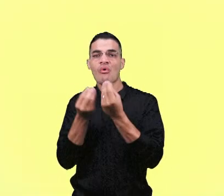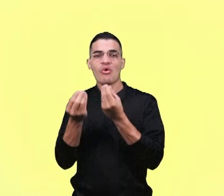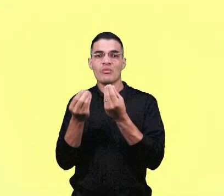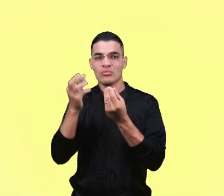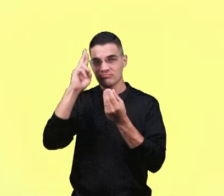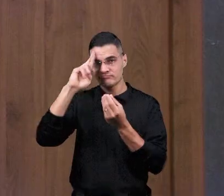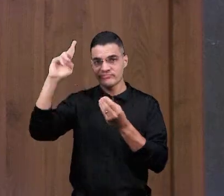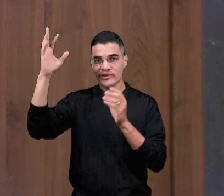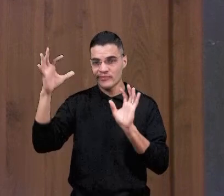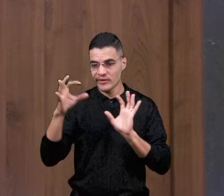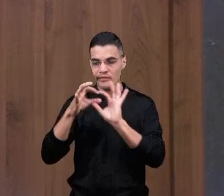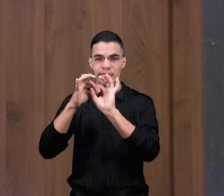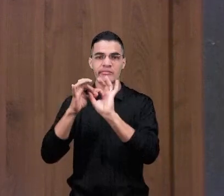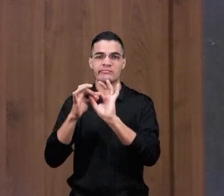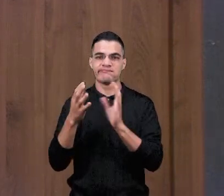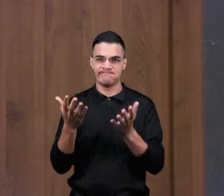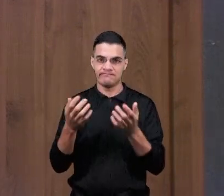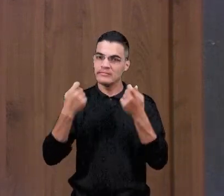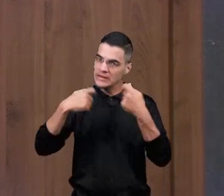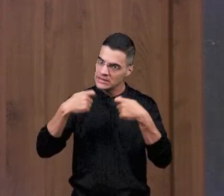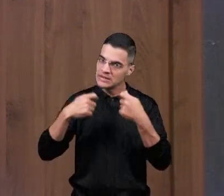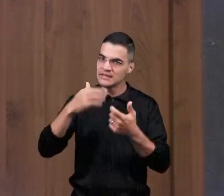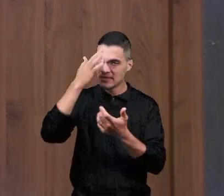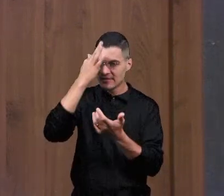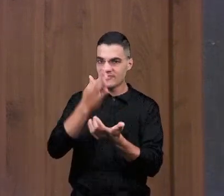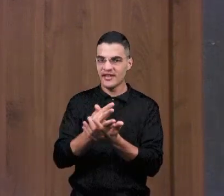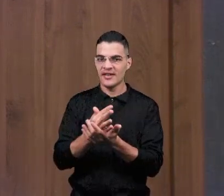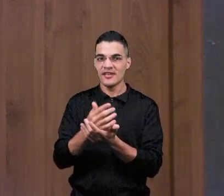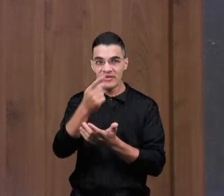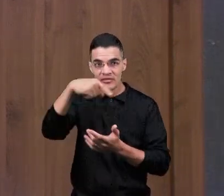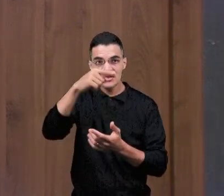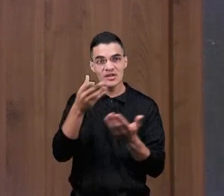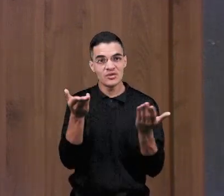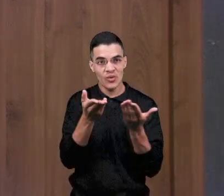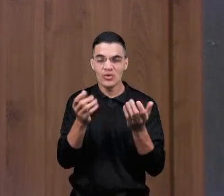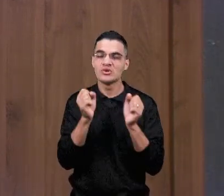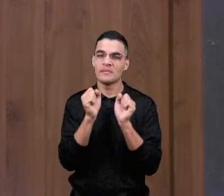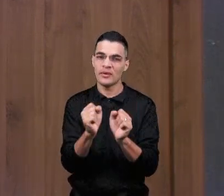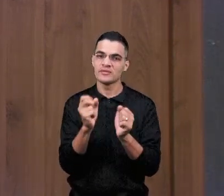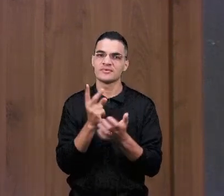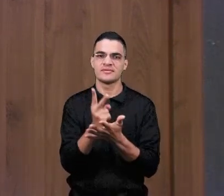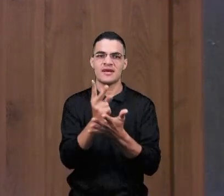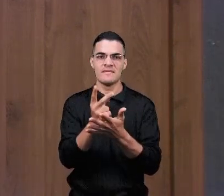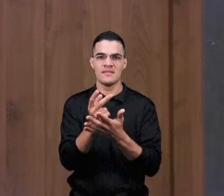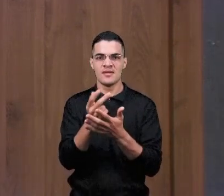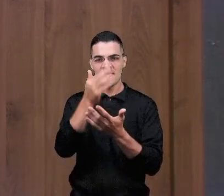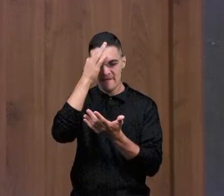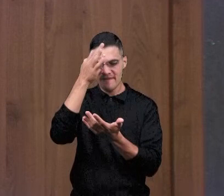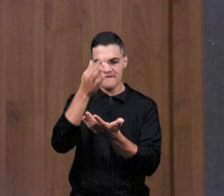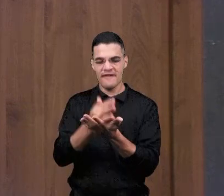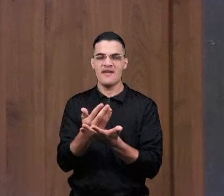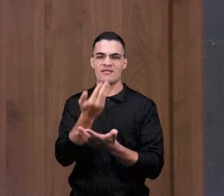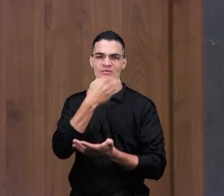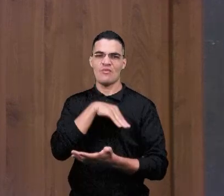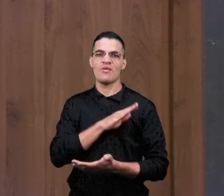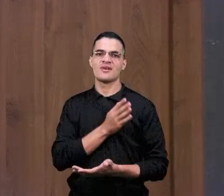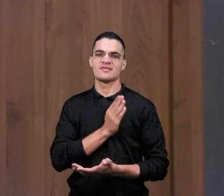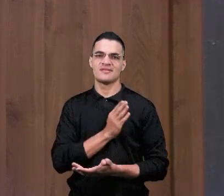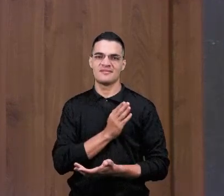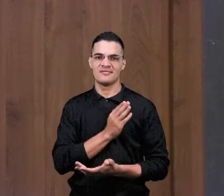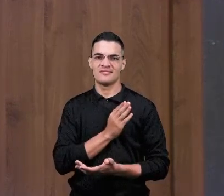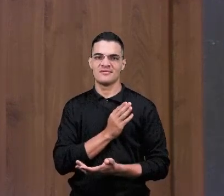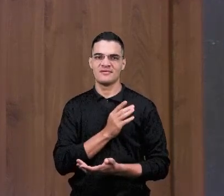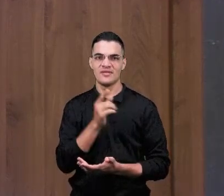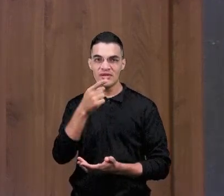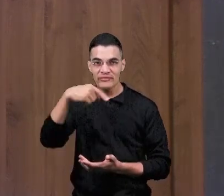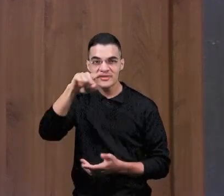Que votre cœur soit rempli de foi à partir d'aujourd'hui, que vous puissiez demander au Seigneur une foi, afin que votre cœur soit aussi,